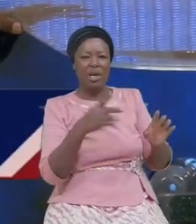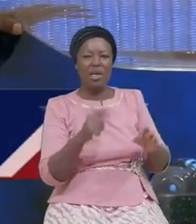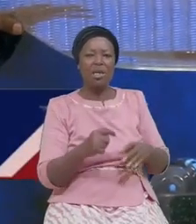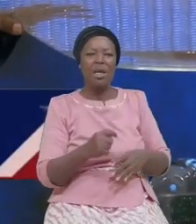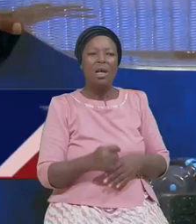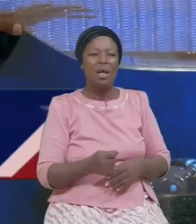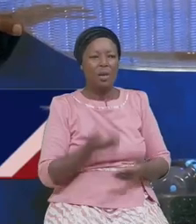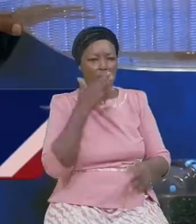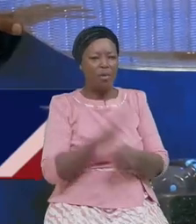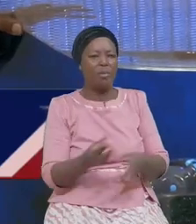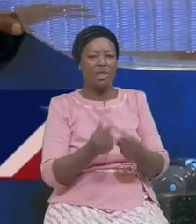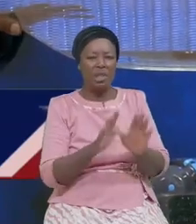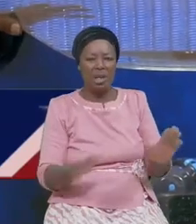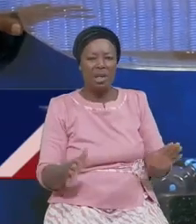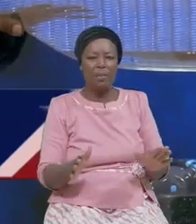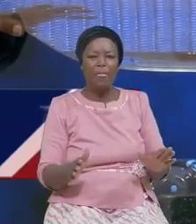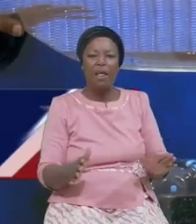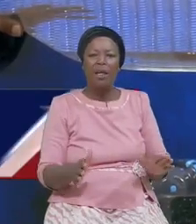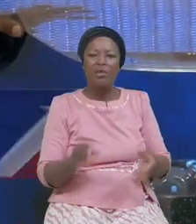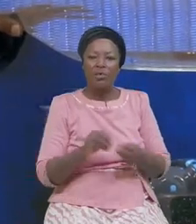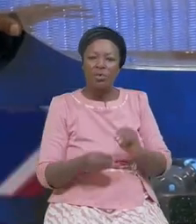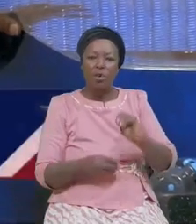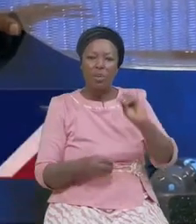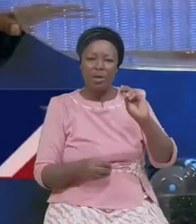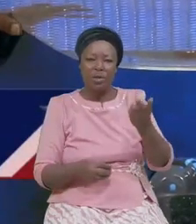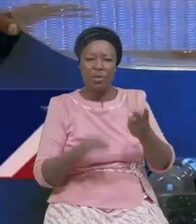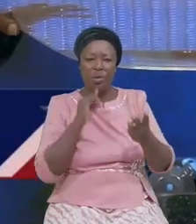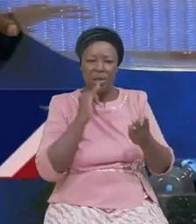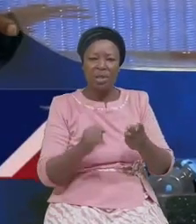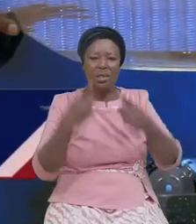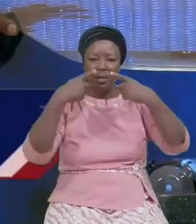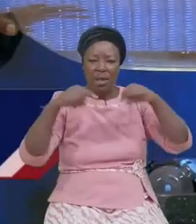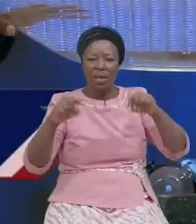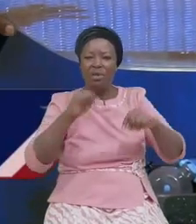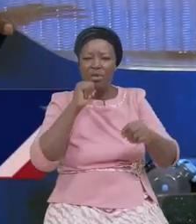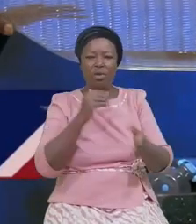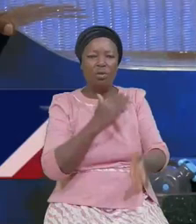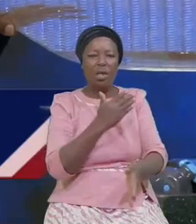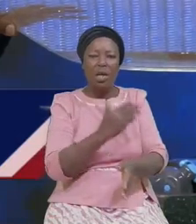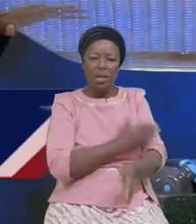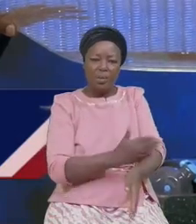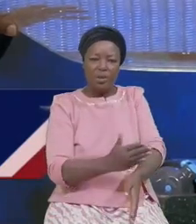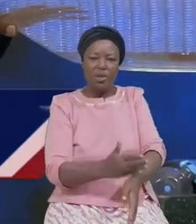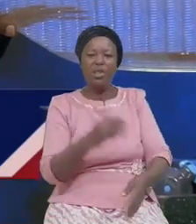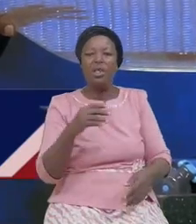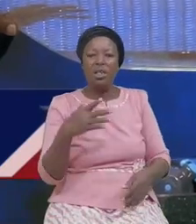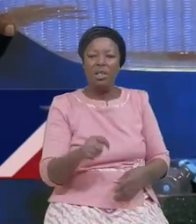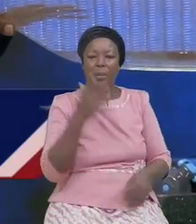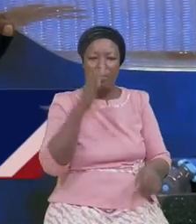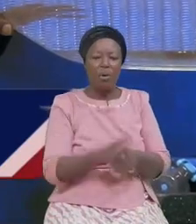délices. Numéro 2, déclarer et non désapprécier la terre promise. Numéro